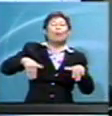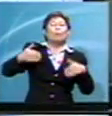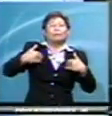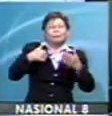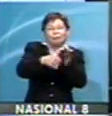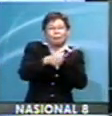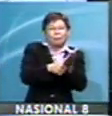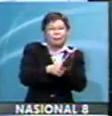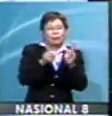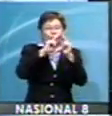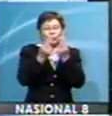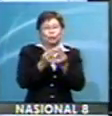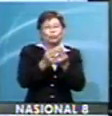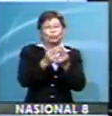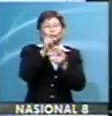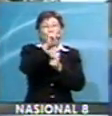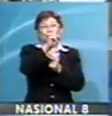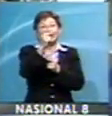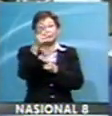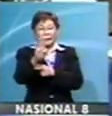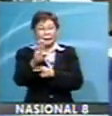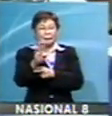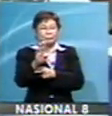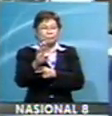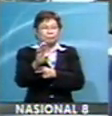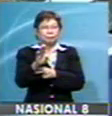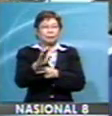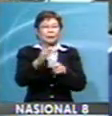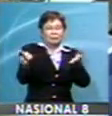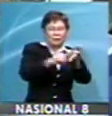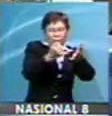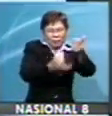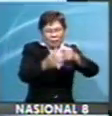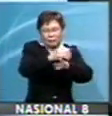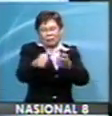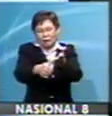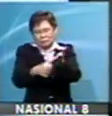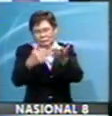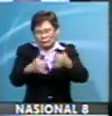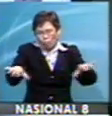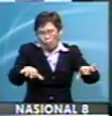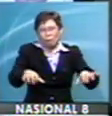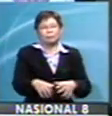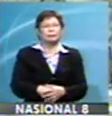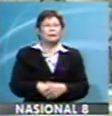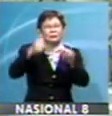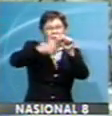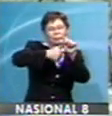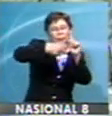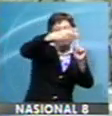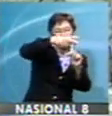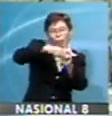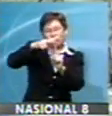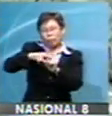melalui unit khas bergerak ukb oleh jpn proses daftar kelahiran dan KAD perenalan kat dilakukan setiap permohonan